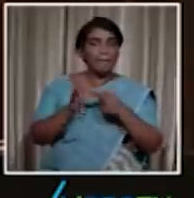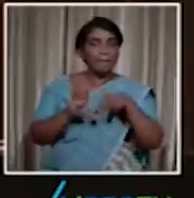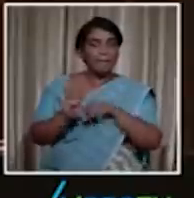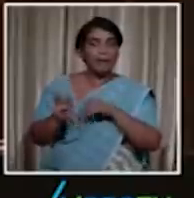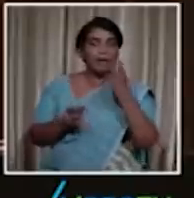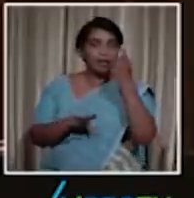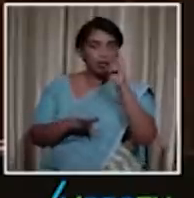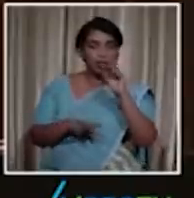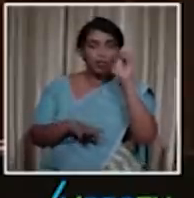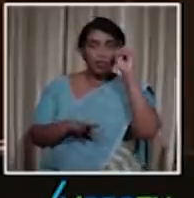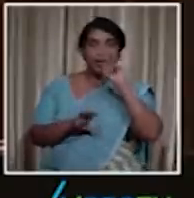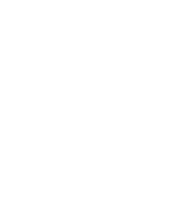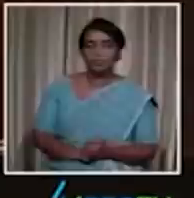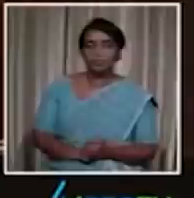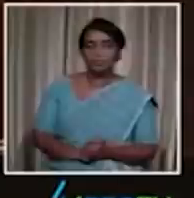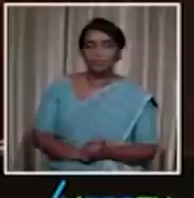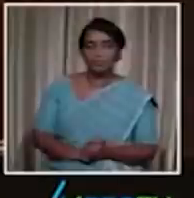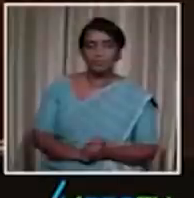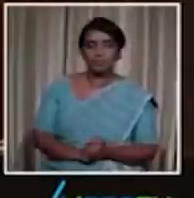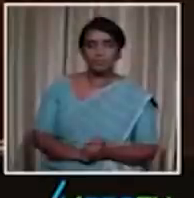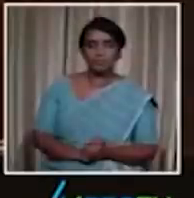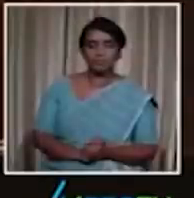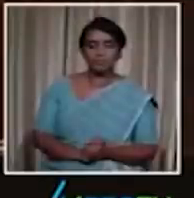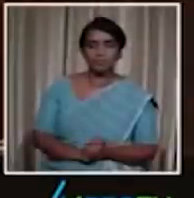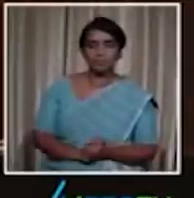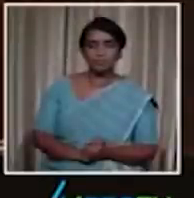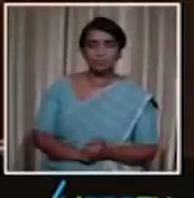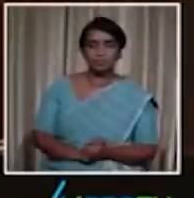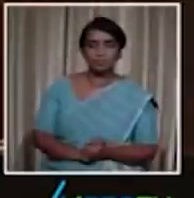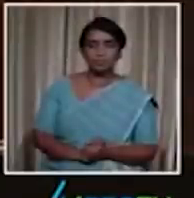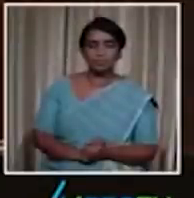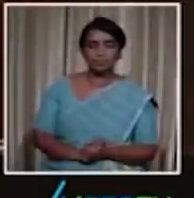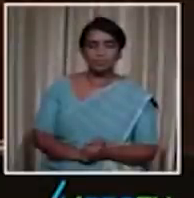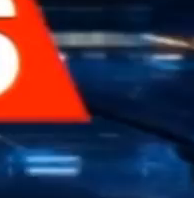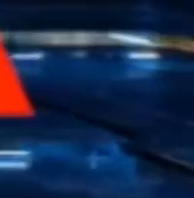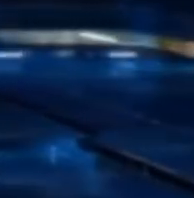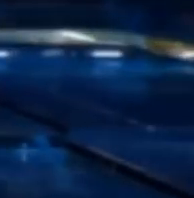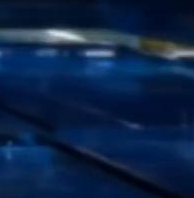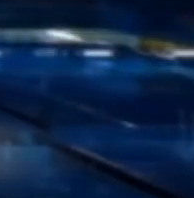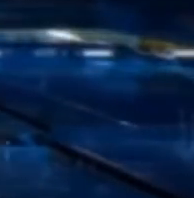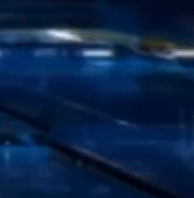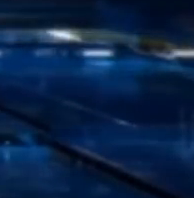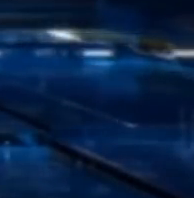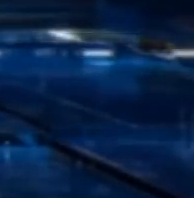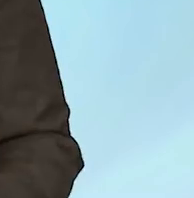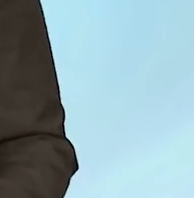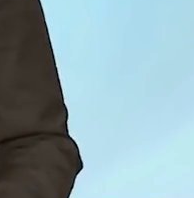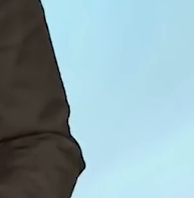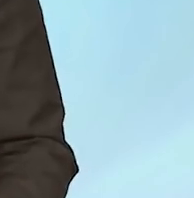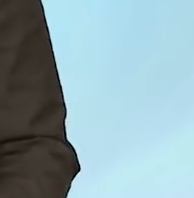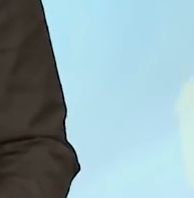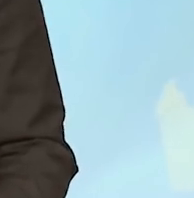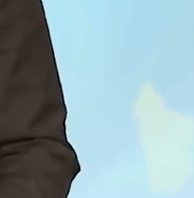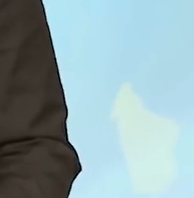දින පෙරවරු 10 දක්වා කල් තබනවා. 17